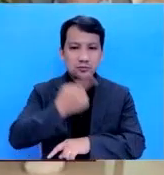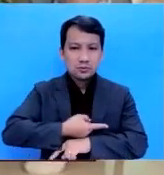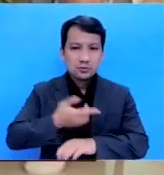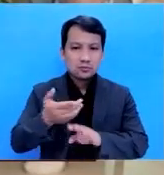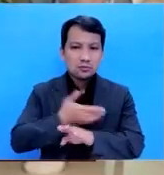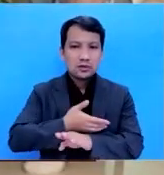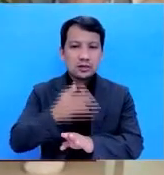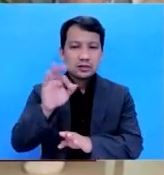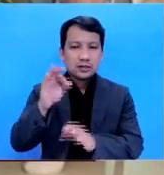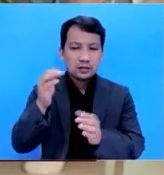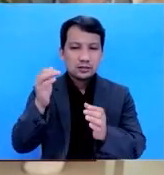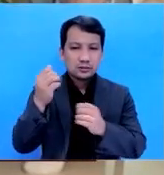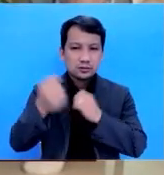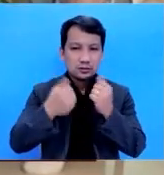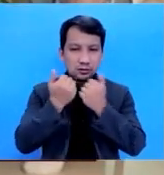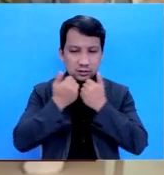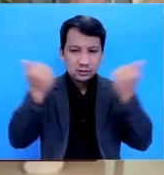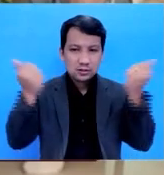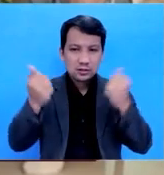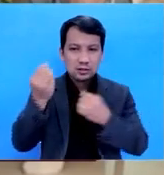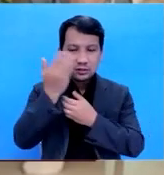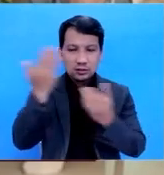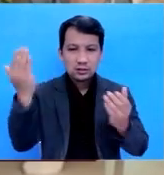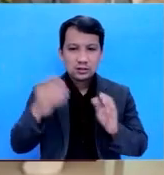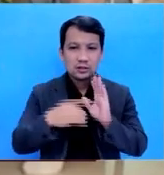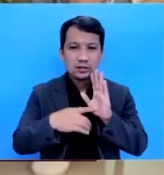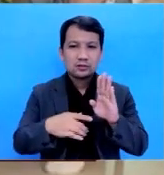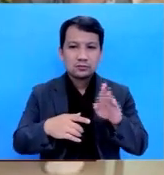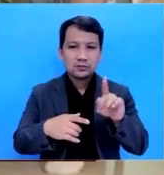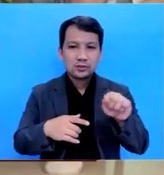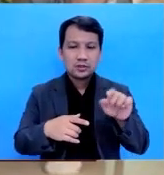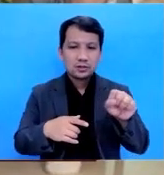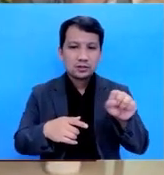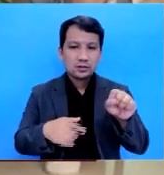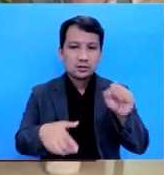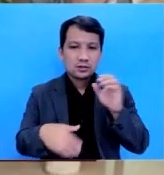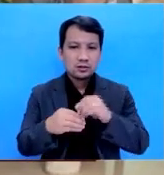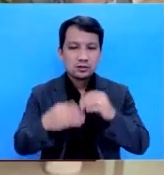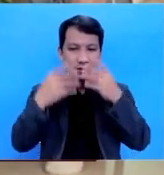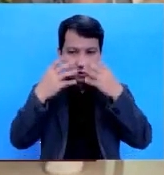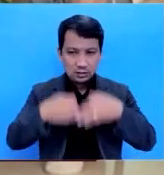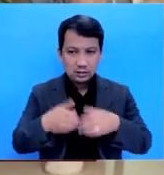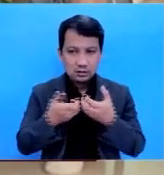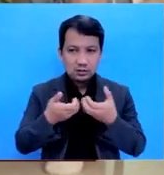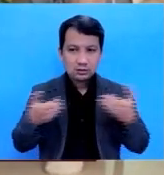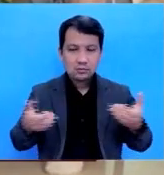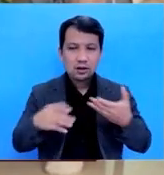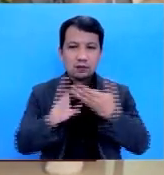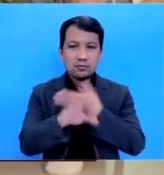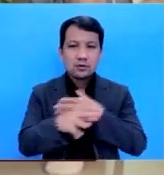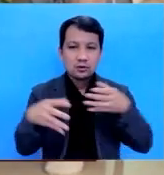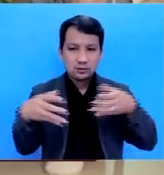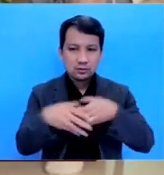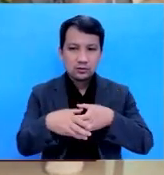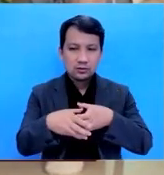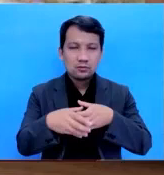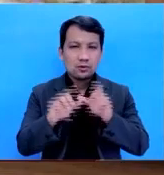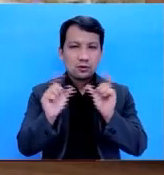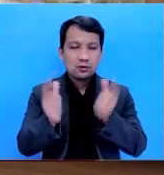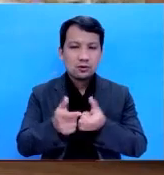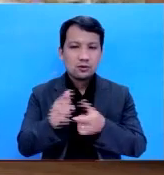year anniversary. Siniguro naman ng Bangtan Boys na hindi sila magdi-disband at magbabalik sila bilang grupo.